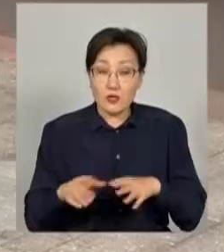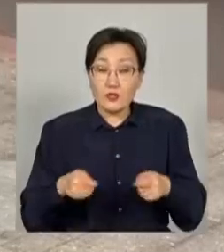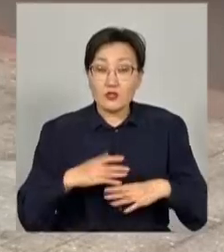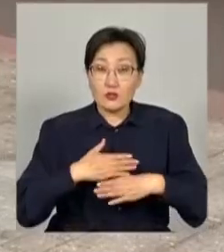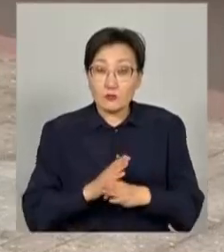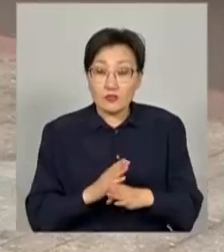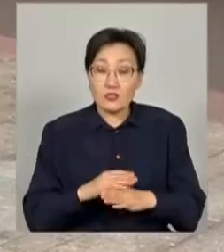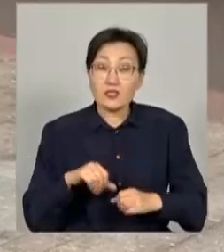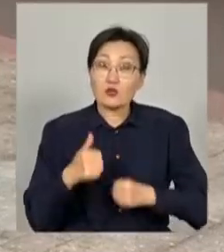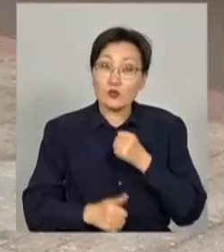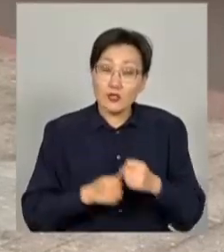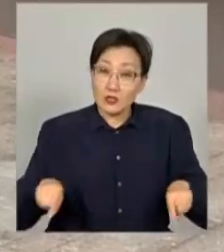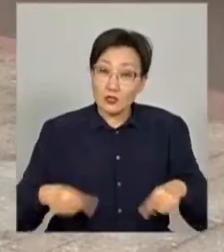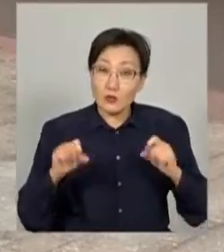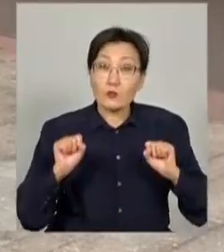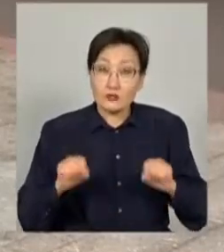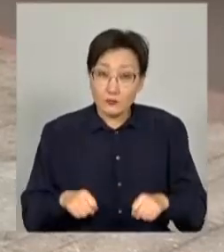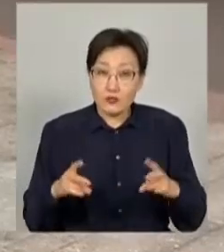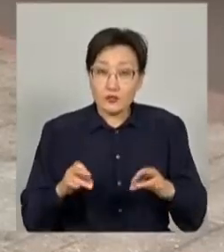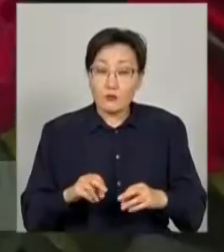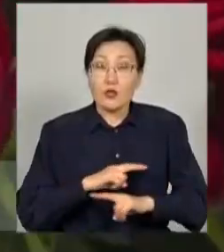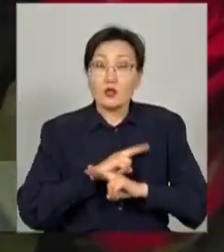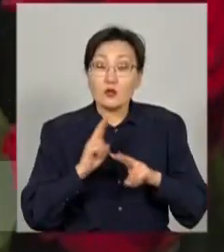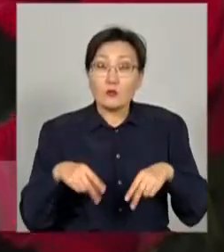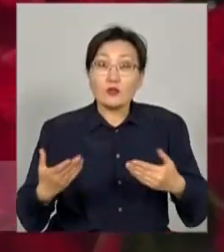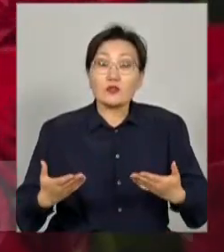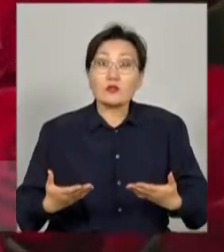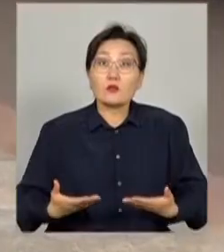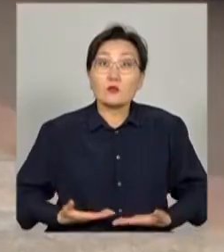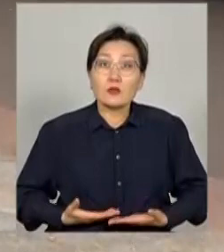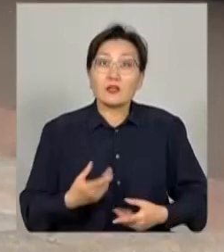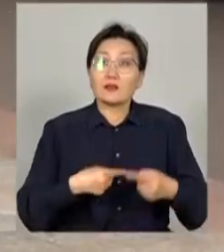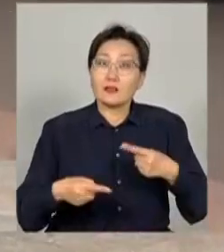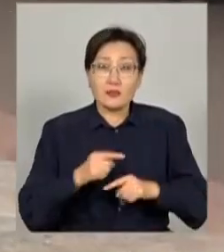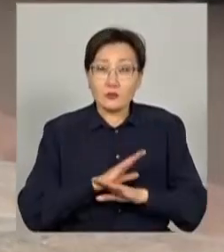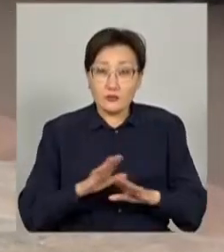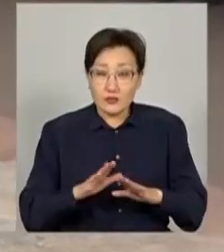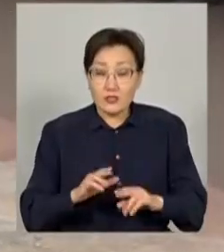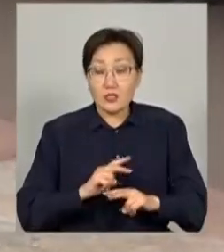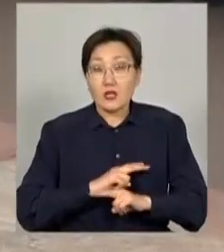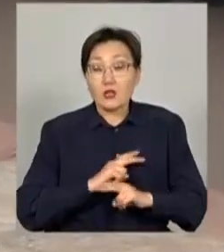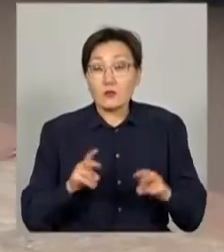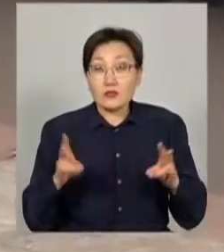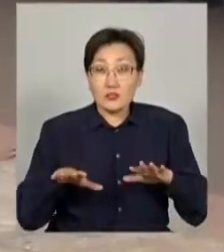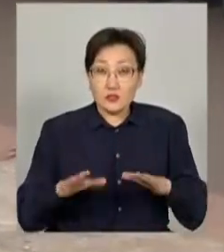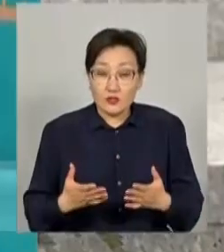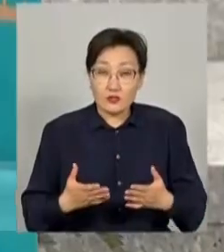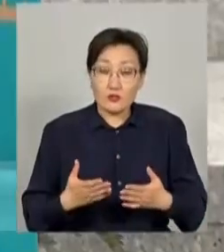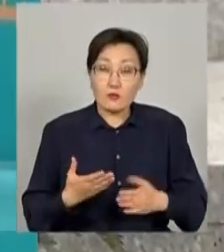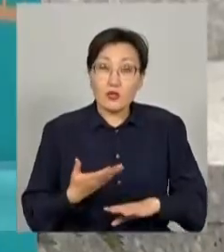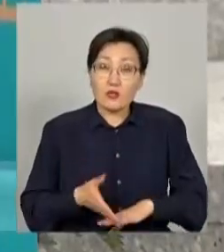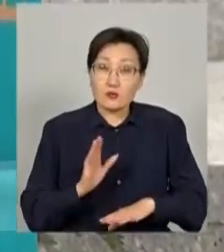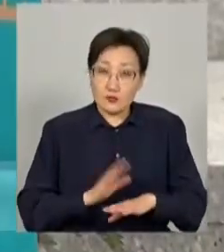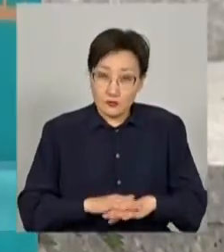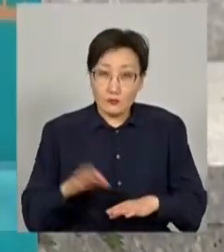қираған дүниені қалпына келтіруге болады. Бірақ үзілген өмір қайта жалғанбайды деді. Сондықтан қасіретті қаңтардың қабырғаны қайыстырғаны